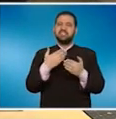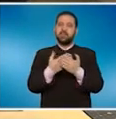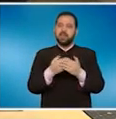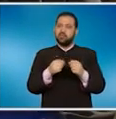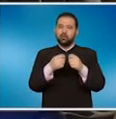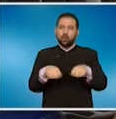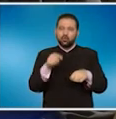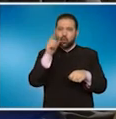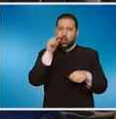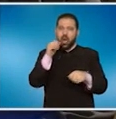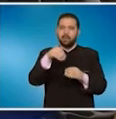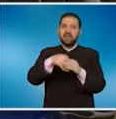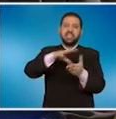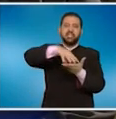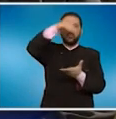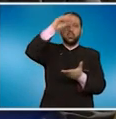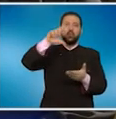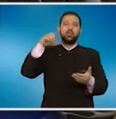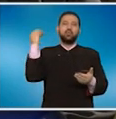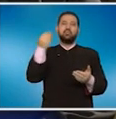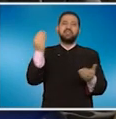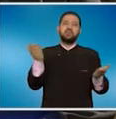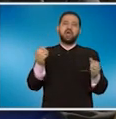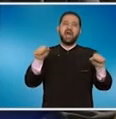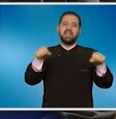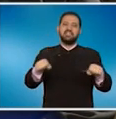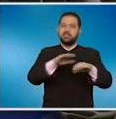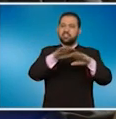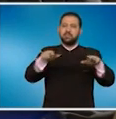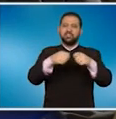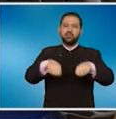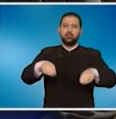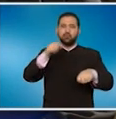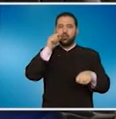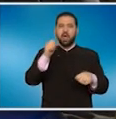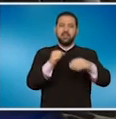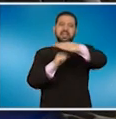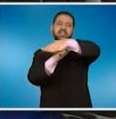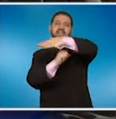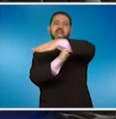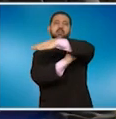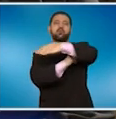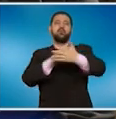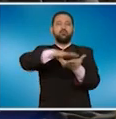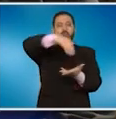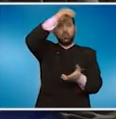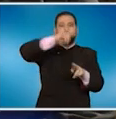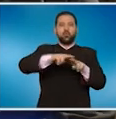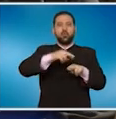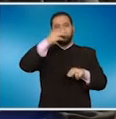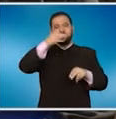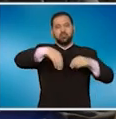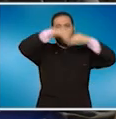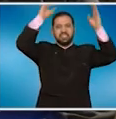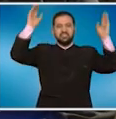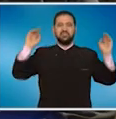ca măduvară bisericii și te rogi în Duhul care stăpânește, este trupul tău, este templul al Duhului, cum spune Sfântul Apostol Pavel,